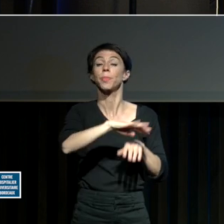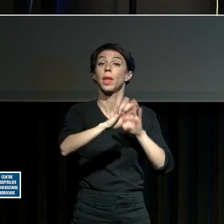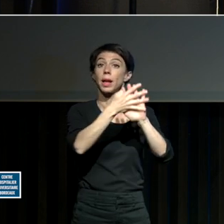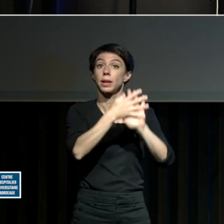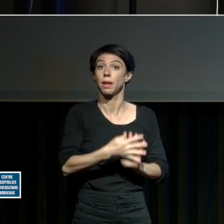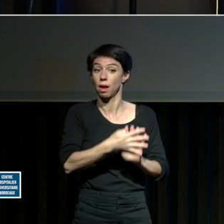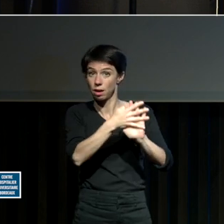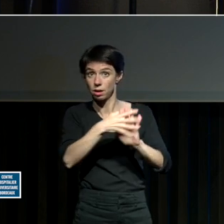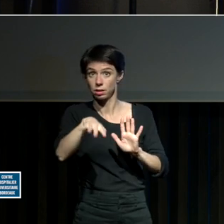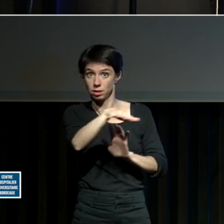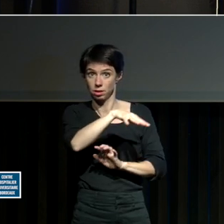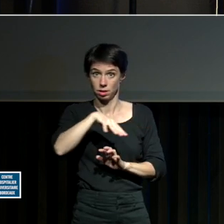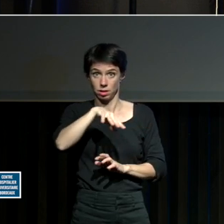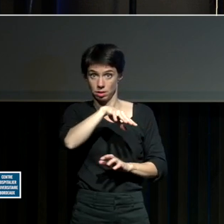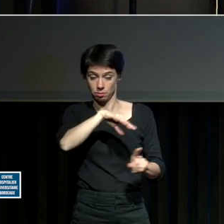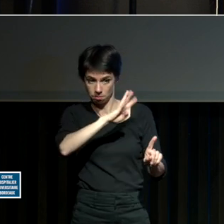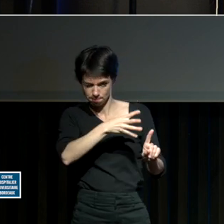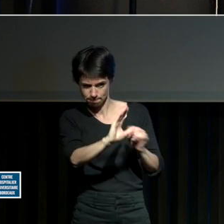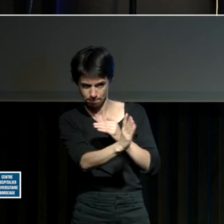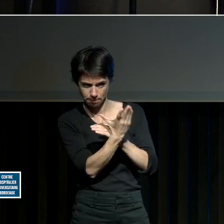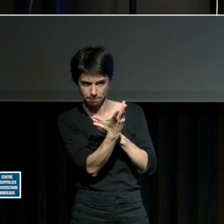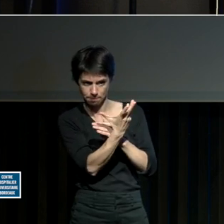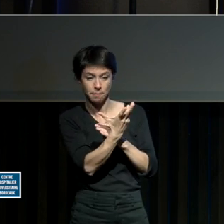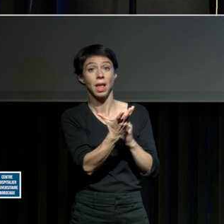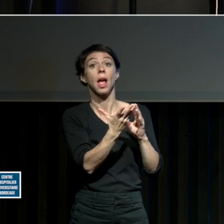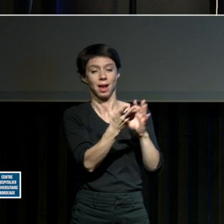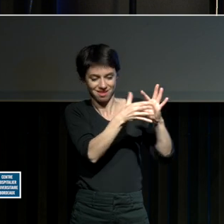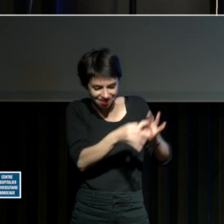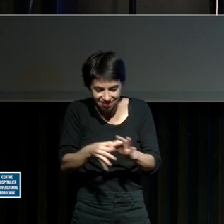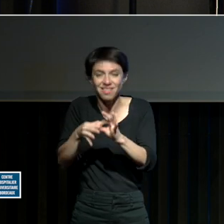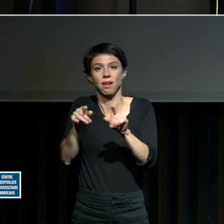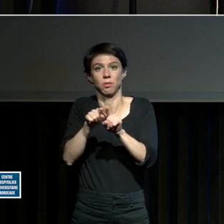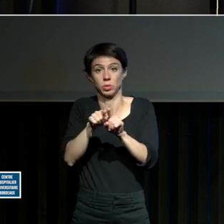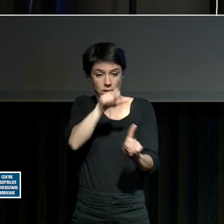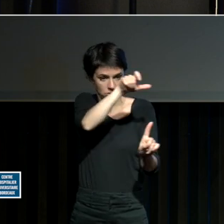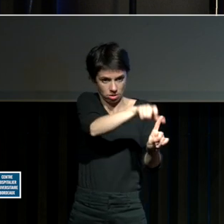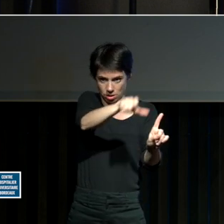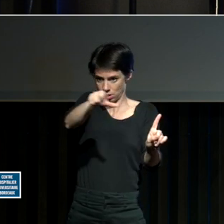associés qui pourraient ainsi constituer des facteurs de vulnérabilité